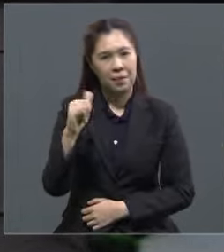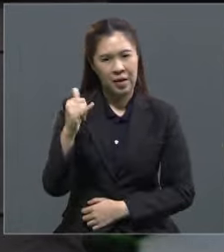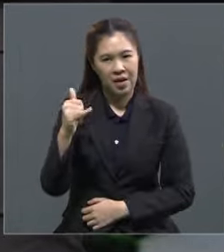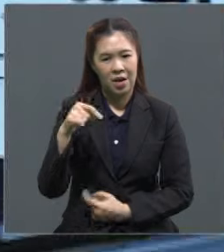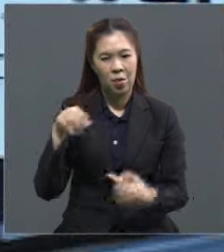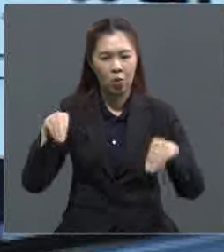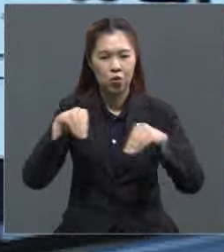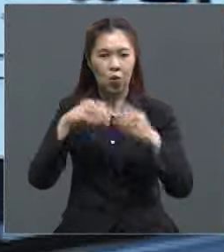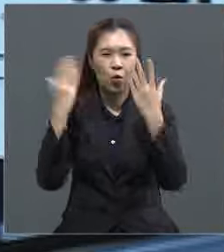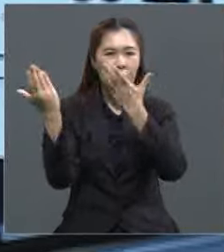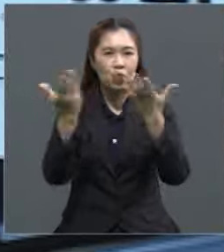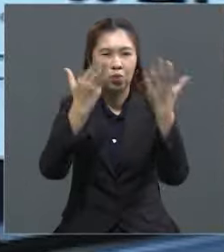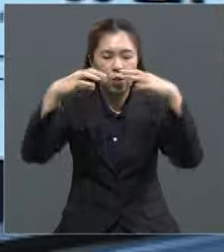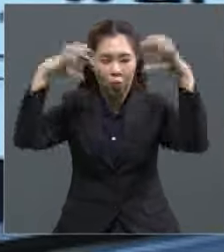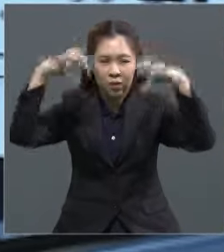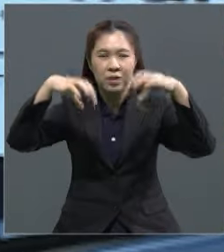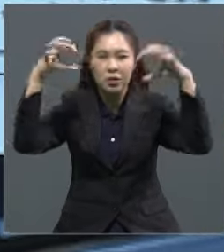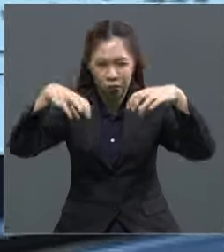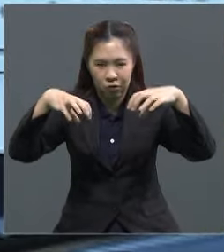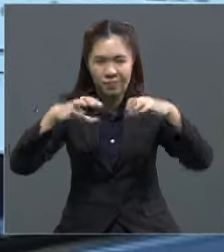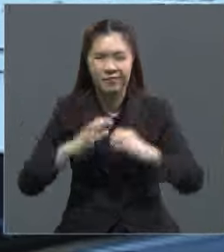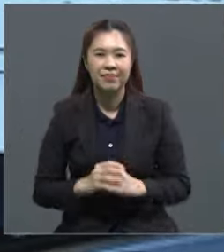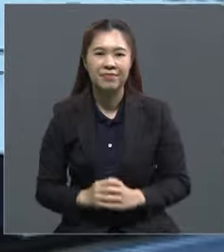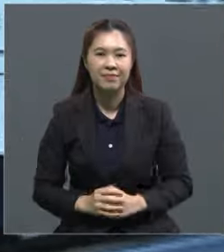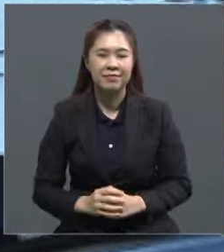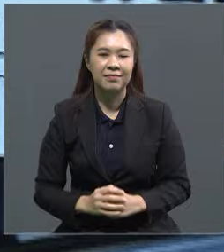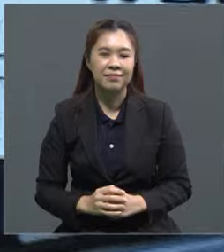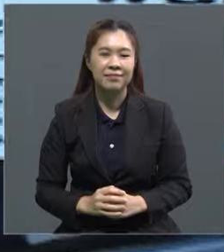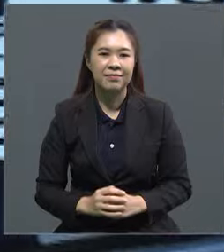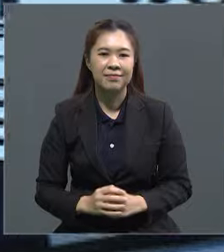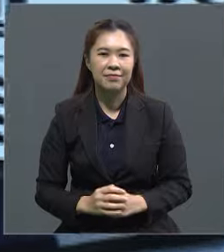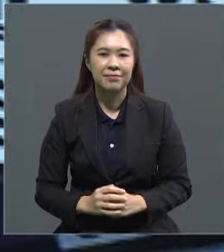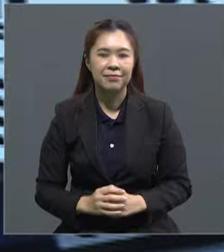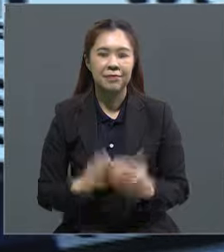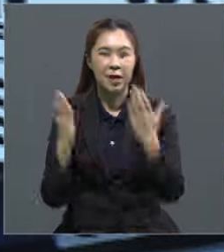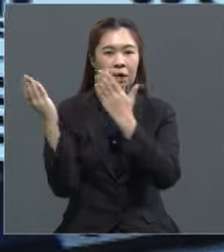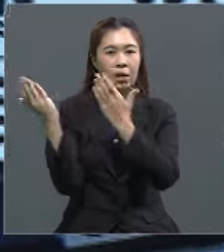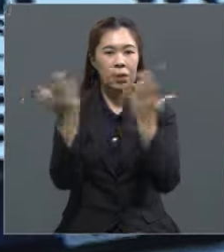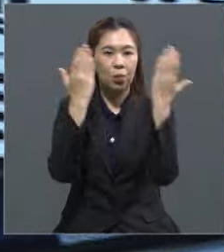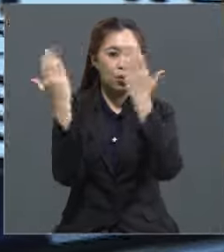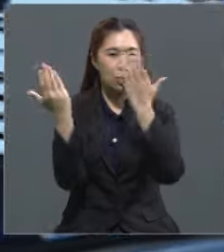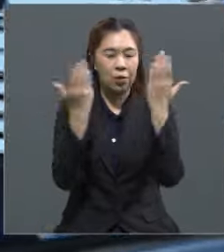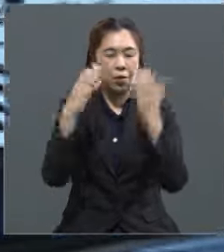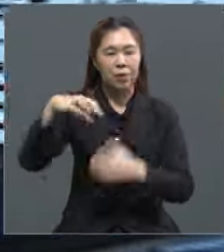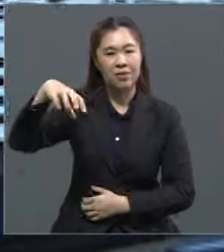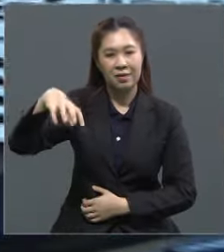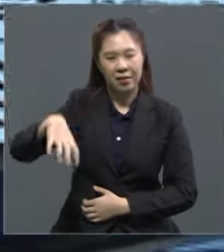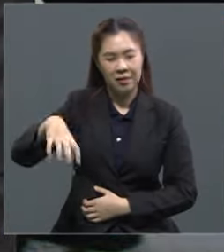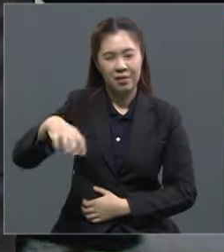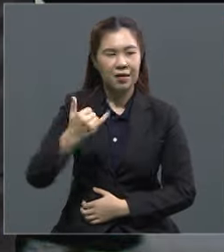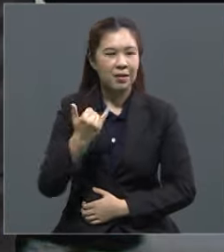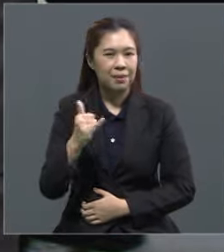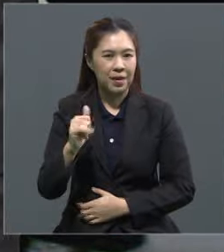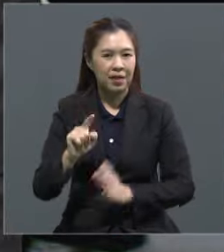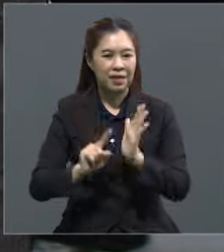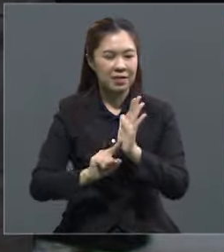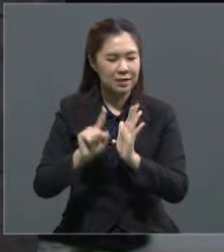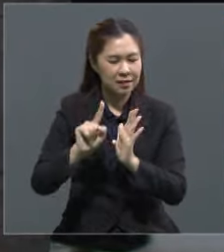ฤดูฝนของบ้านเรานะครับเพราะฉะนั้นก็ยังกรมอุตุนิยมวิทยาเนี่ยก็ยังคาดการว่าอาจจะเป็น 1-2ลูกถ้าเข้าเดือน